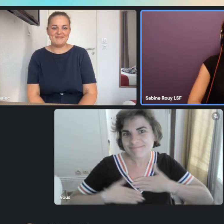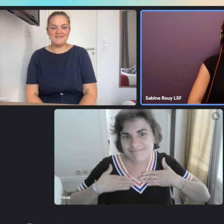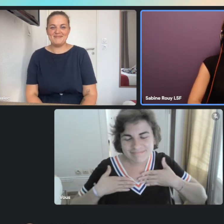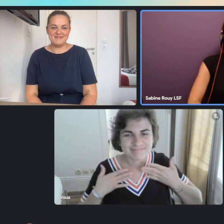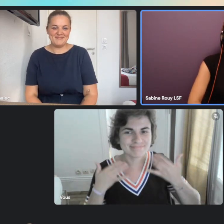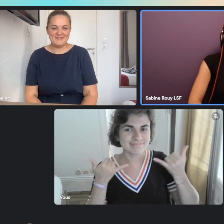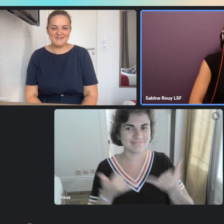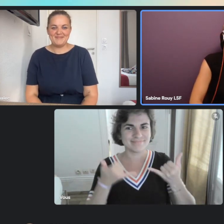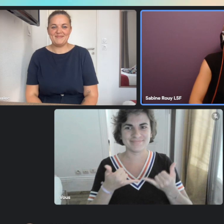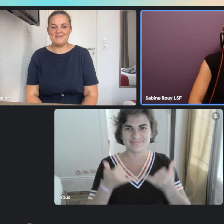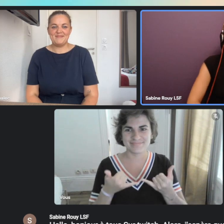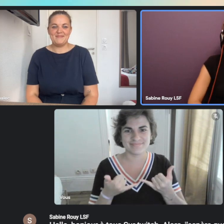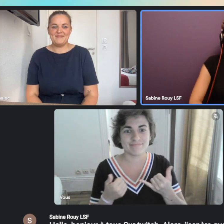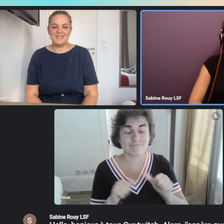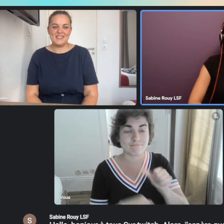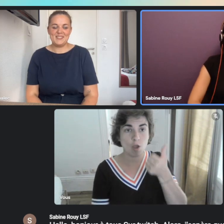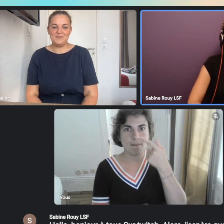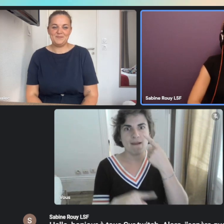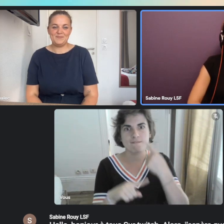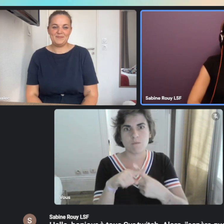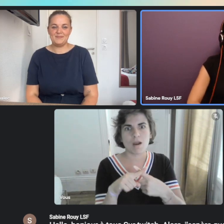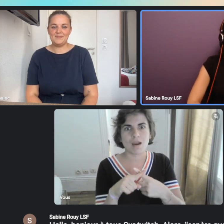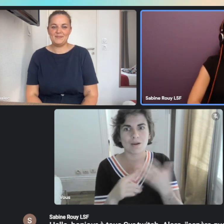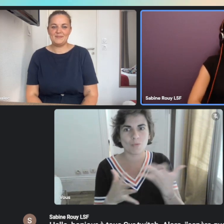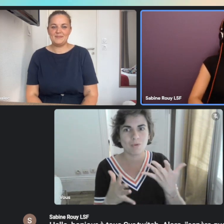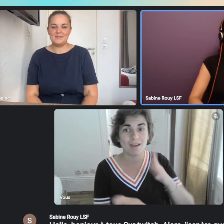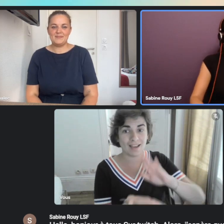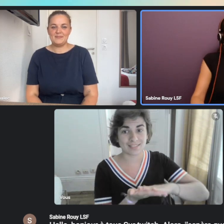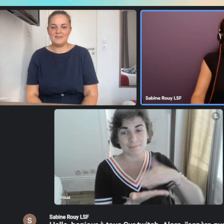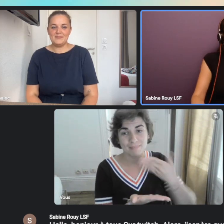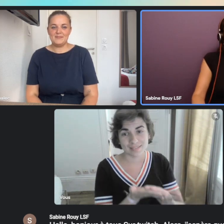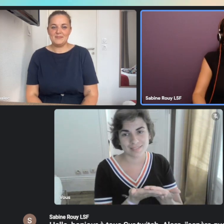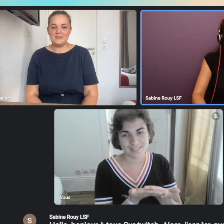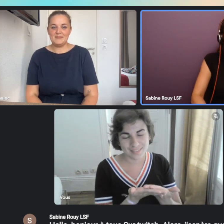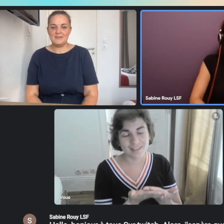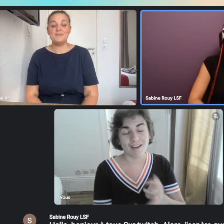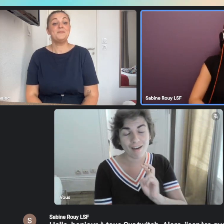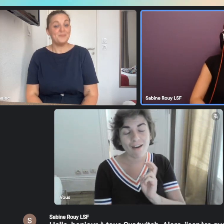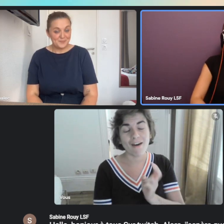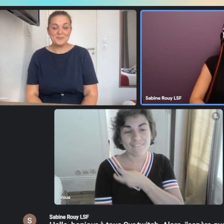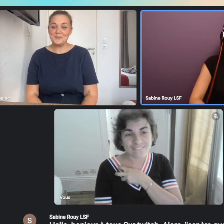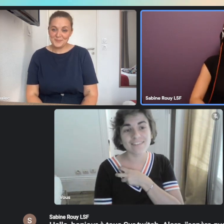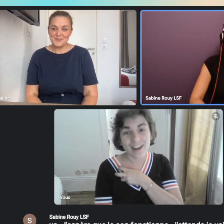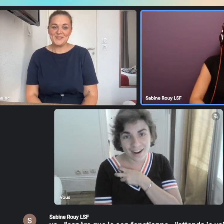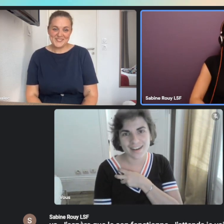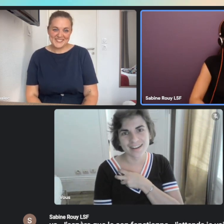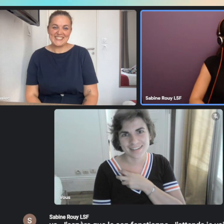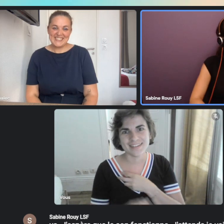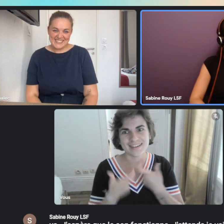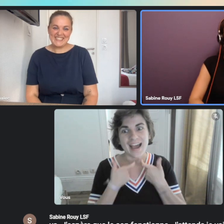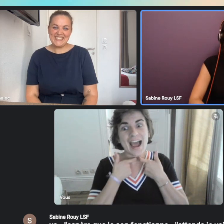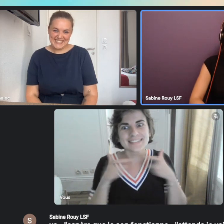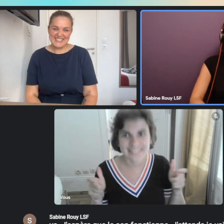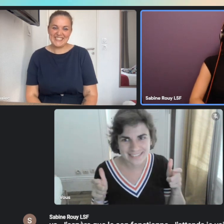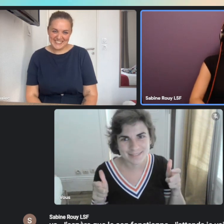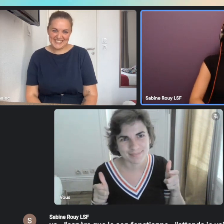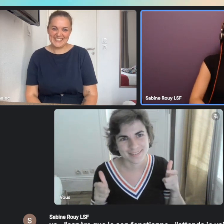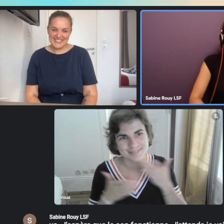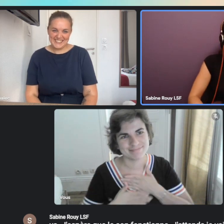Alors, je suis très heureuse parce que du coup, c'est la première fois que ici j'ai un interprète.